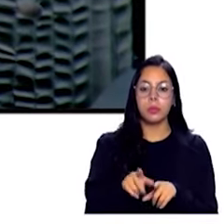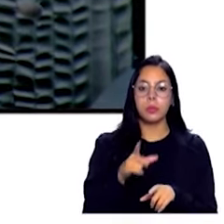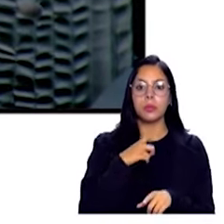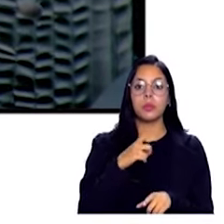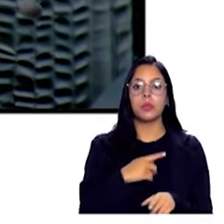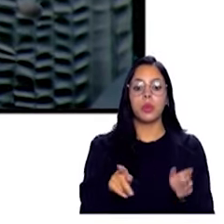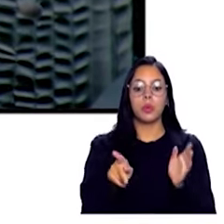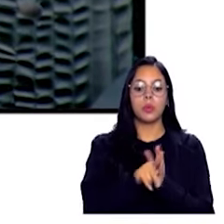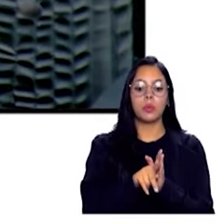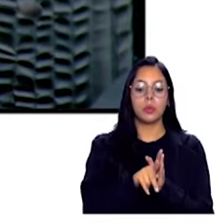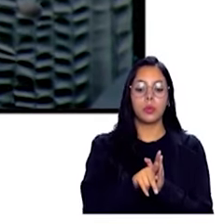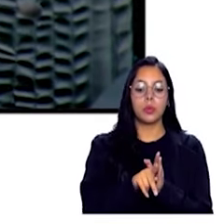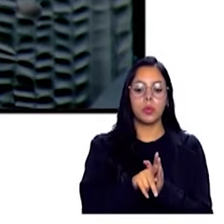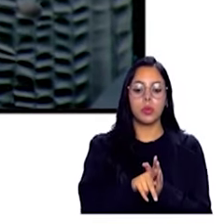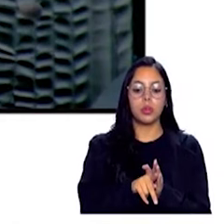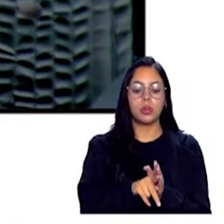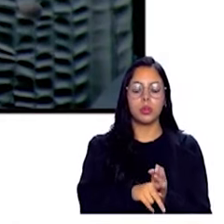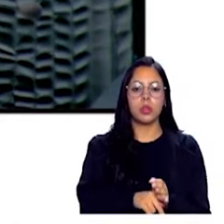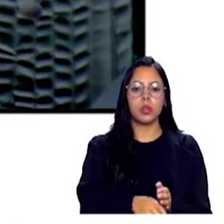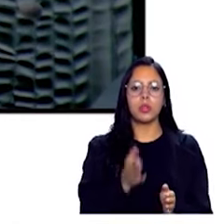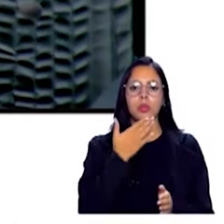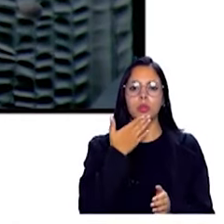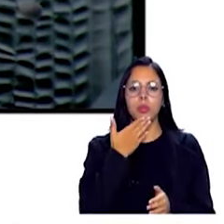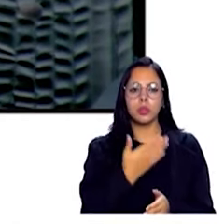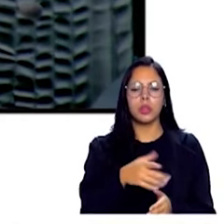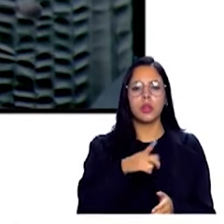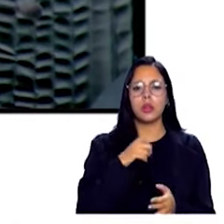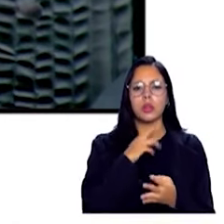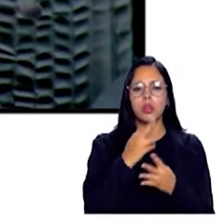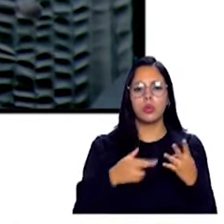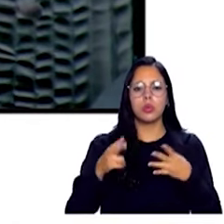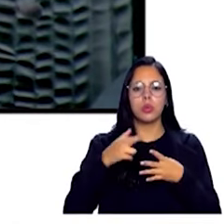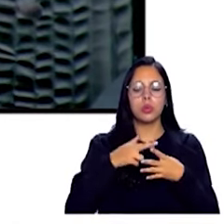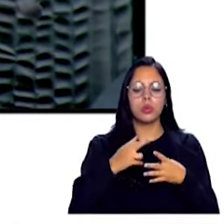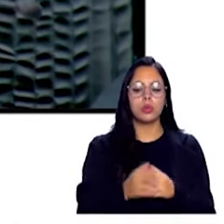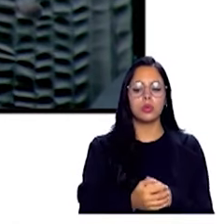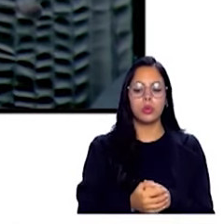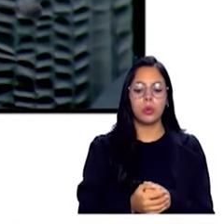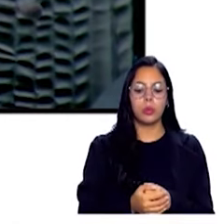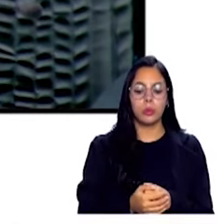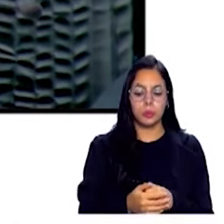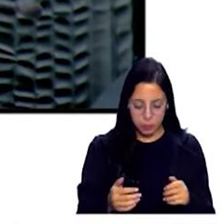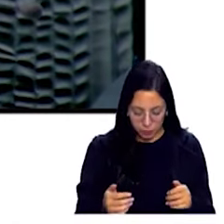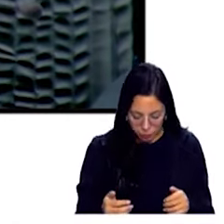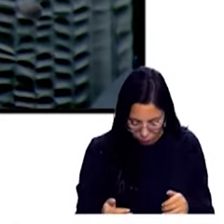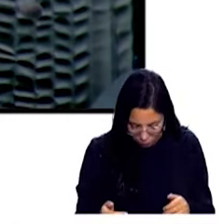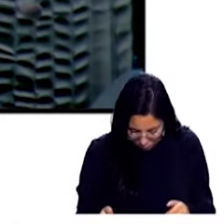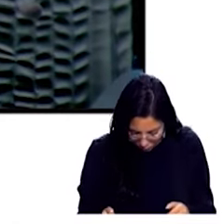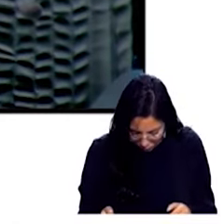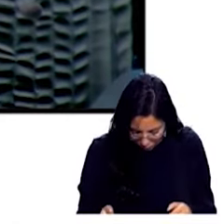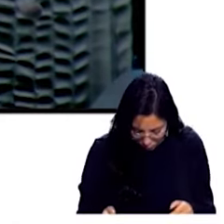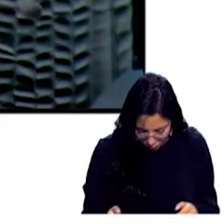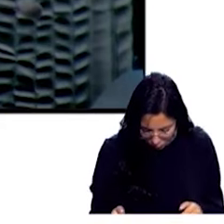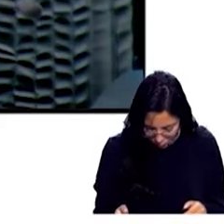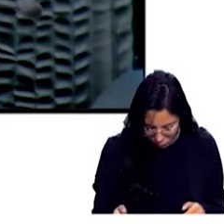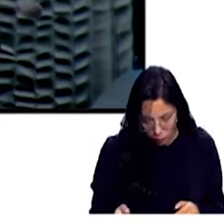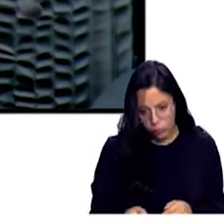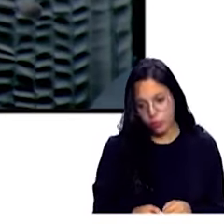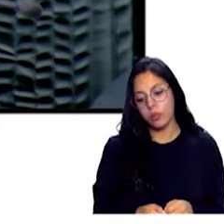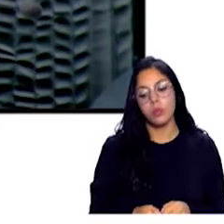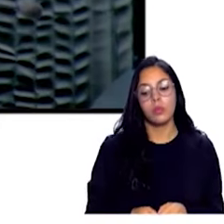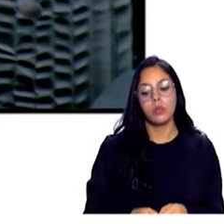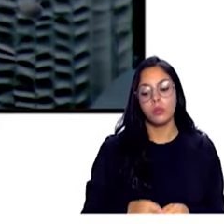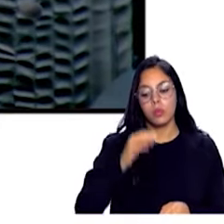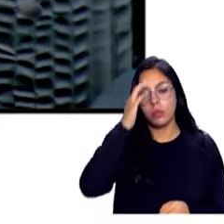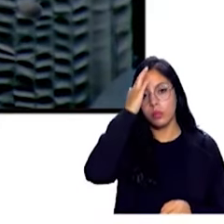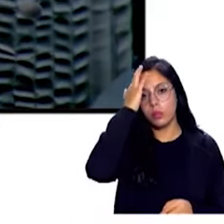avocats rompus à l'office Du juge de cassation permet bien de